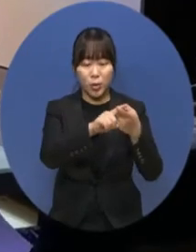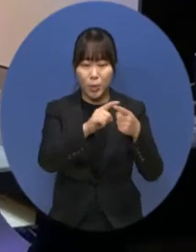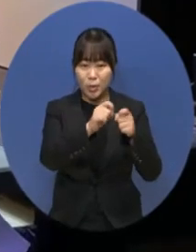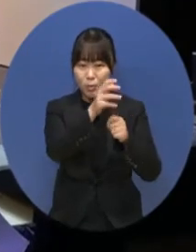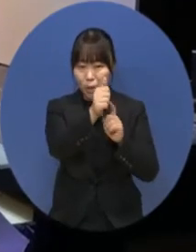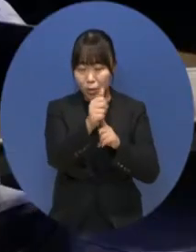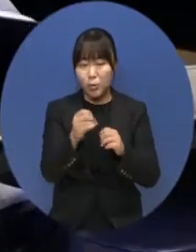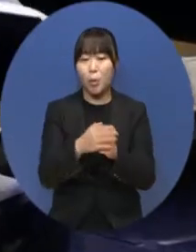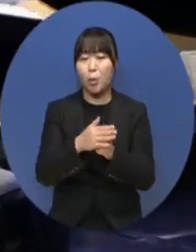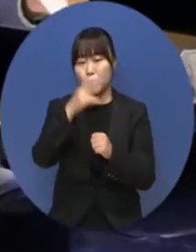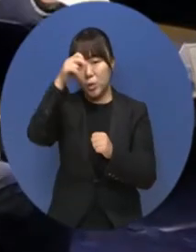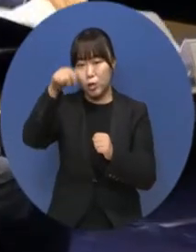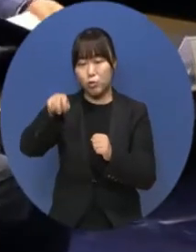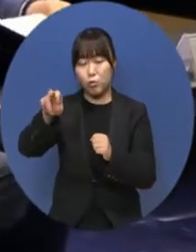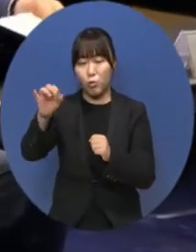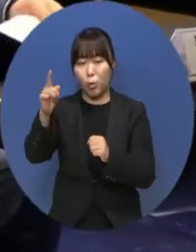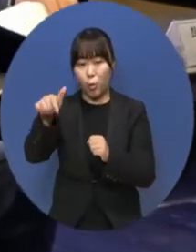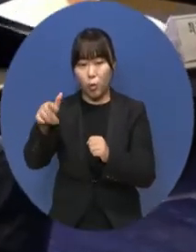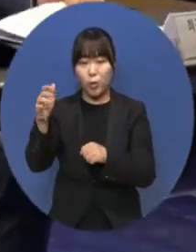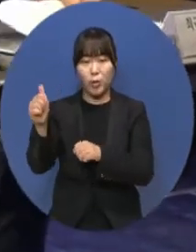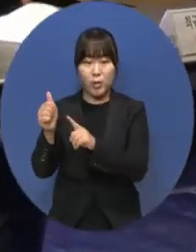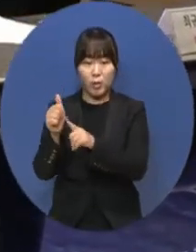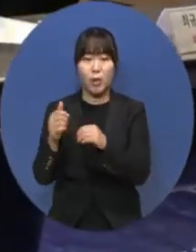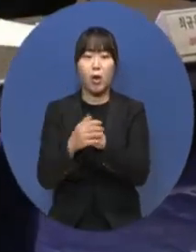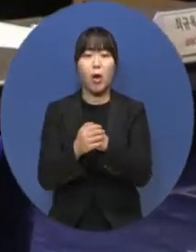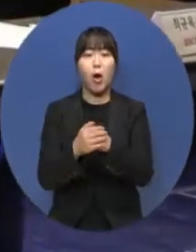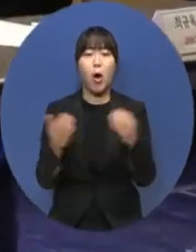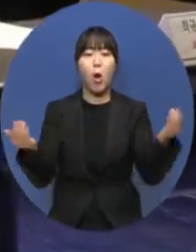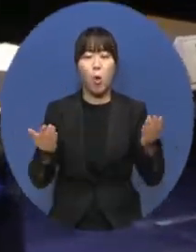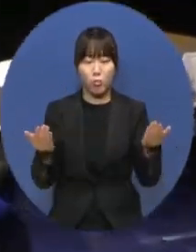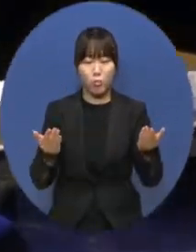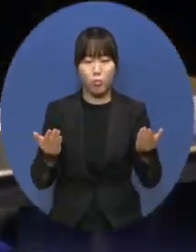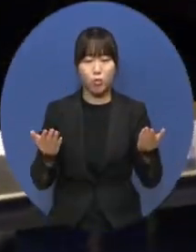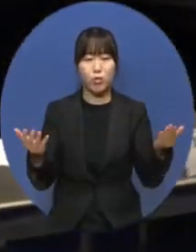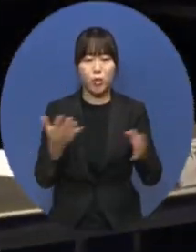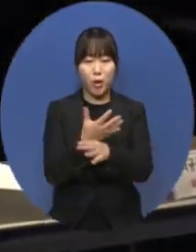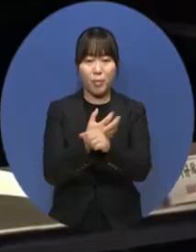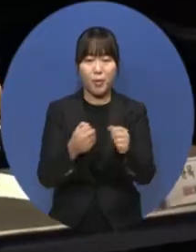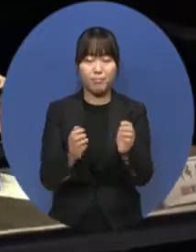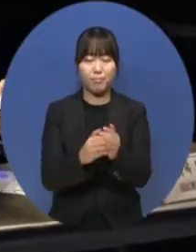최기옥 복지TV 회장은 공개홀에서 업무 협약식을 가졌습니다.